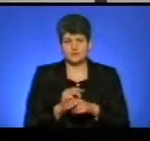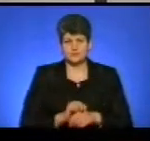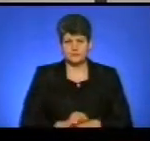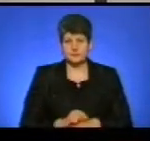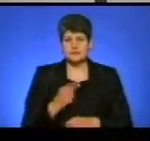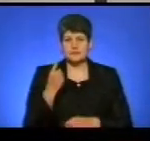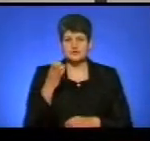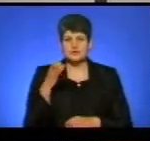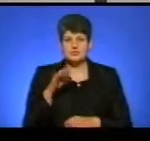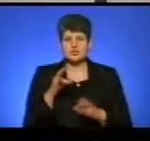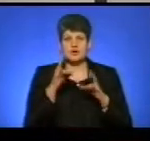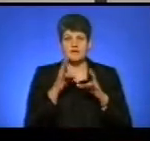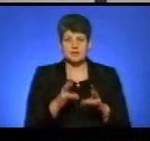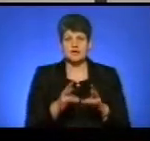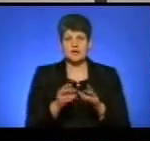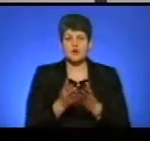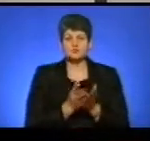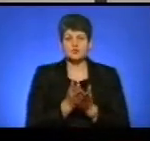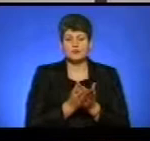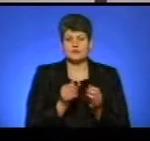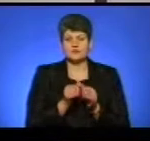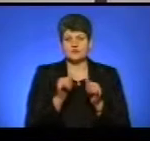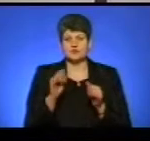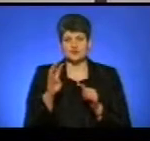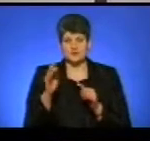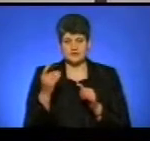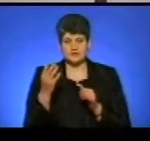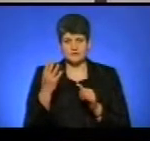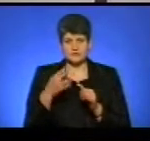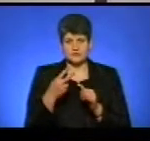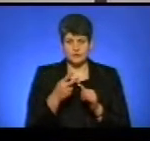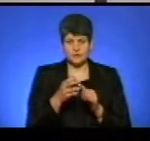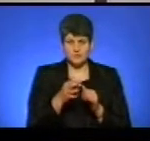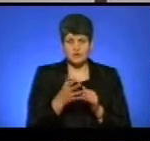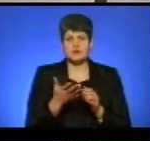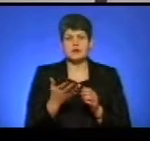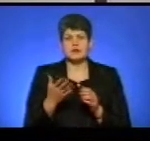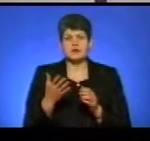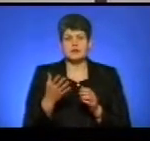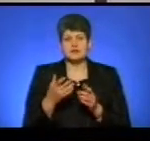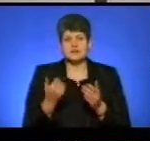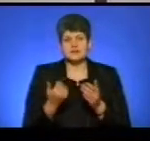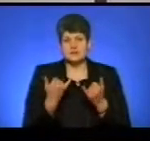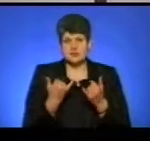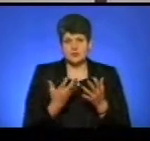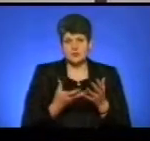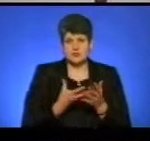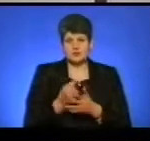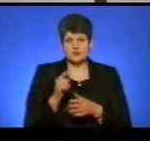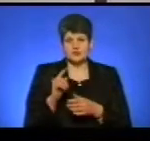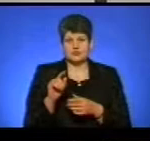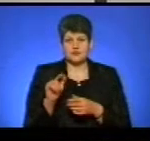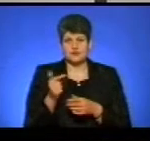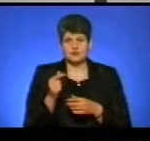січня вартість аварійного обслуговування зросте з 4 гривень 40 копійок. Нині тернополяни оплачують 1 гривню